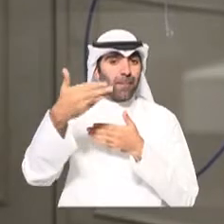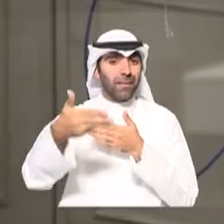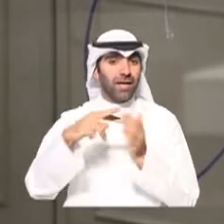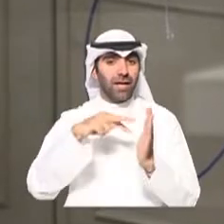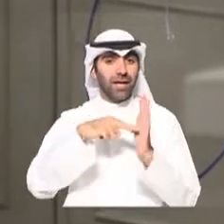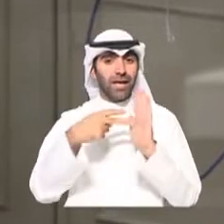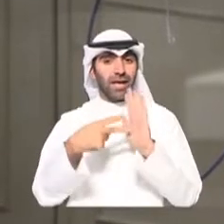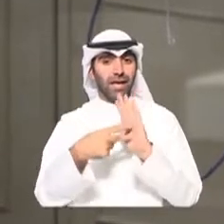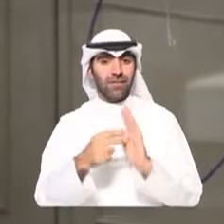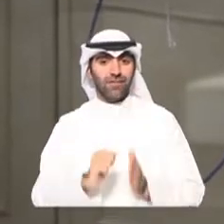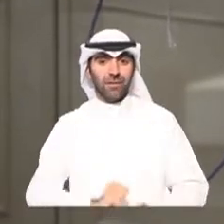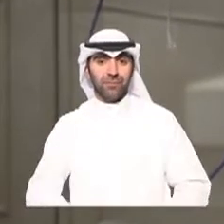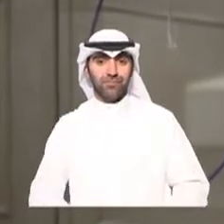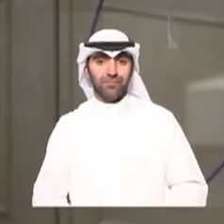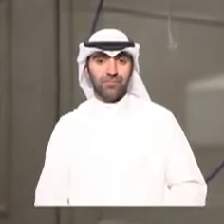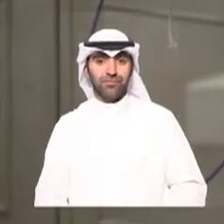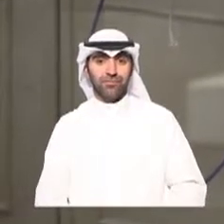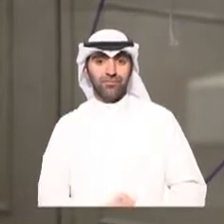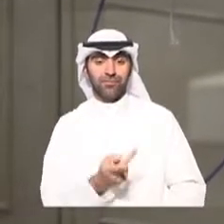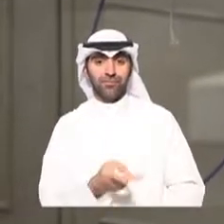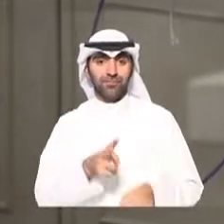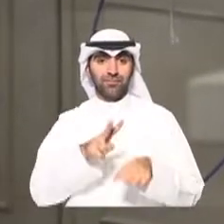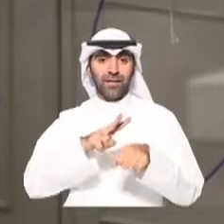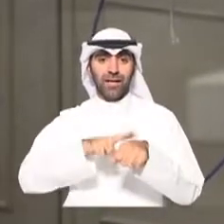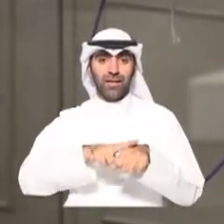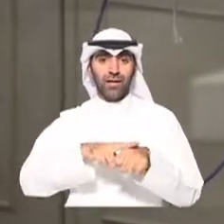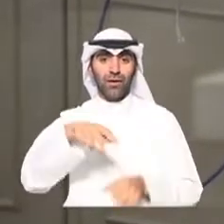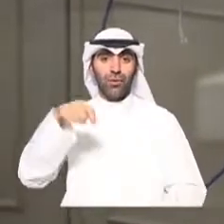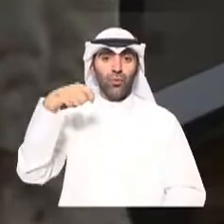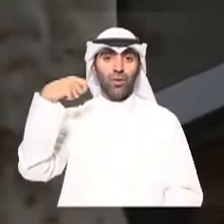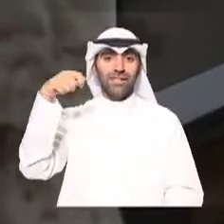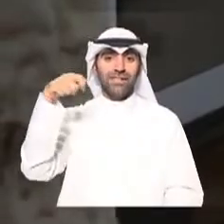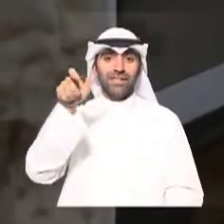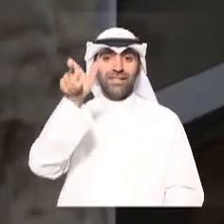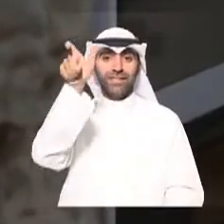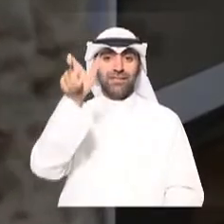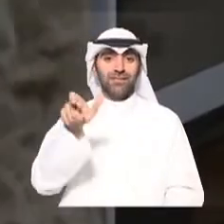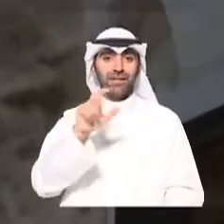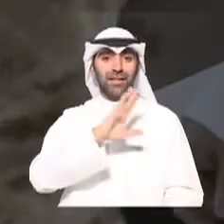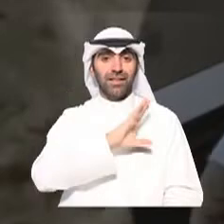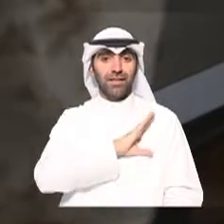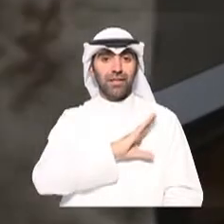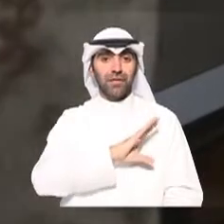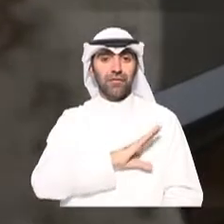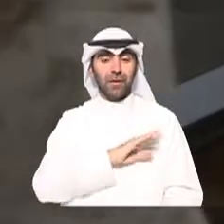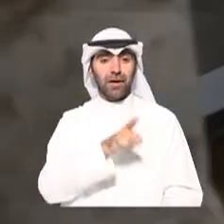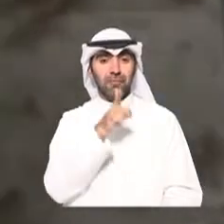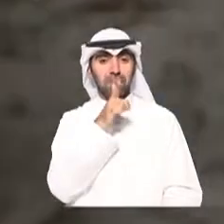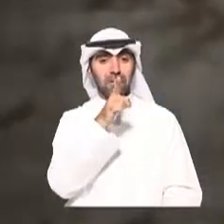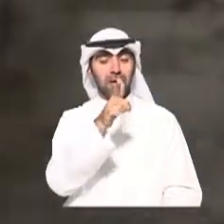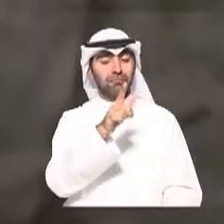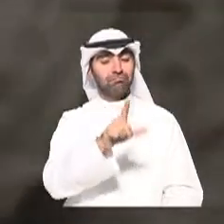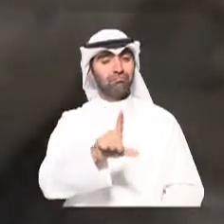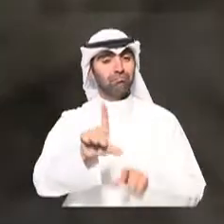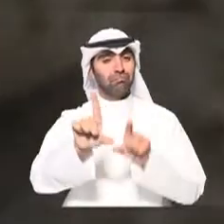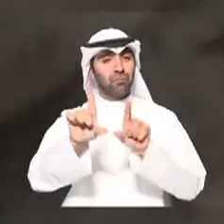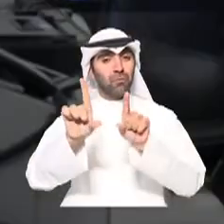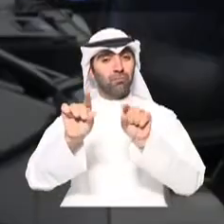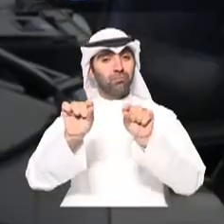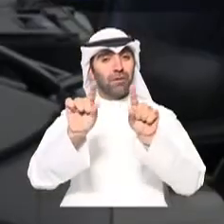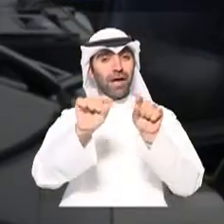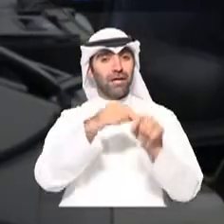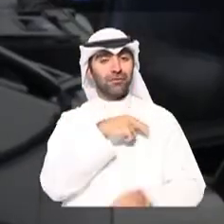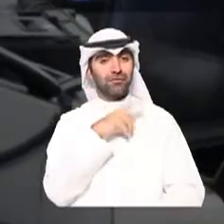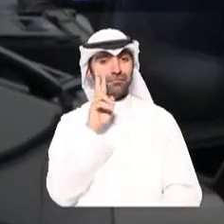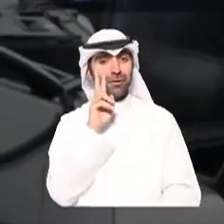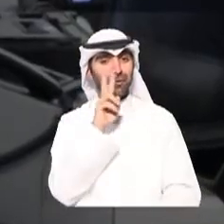والعمليات بالجيش الكويتي. وأثنى الشيخ حمد جابر العلي الصباح على ما شاهده من استخدام هيئة العمليات